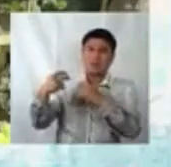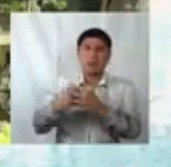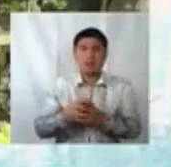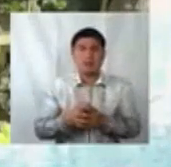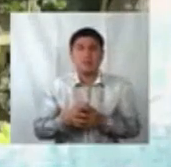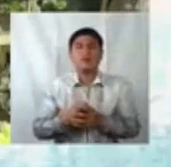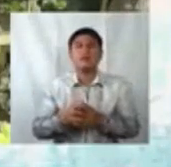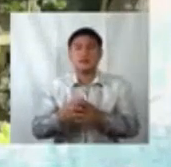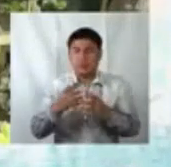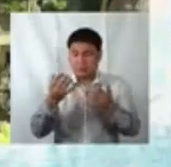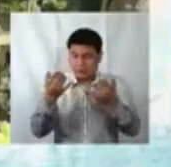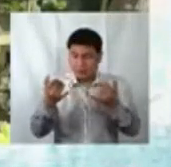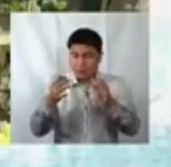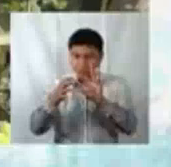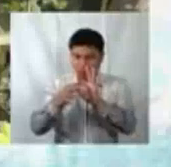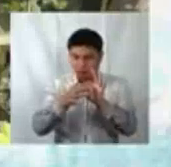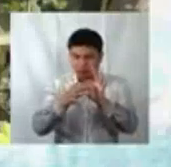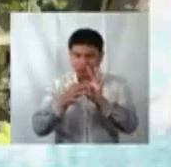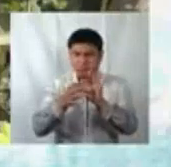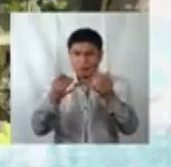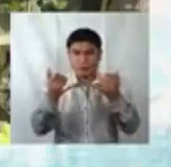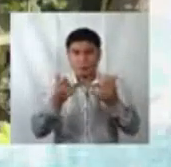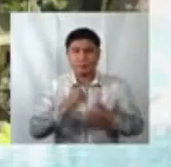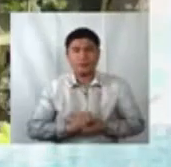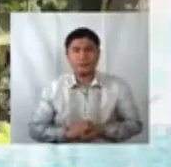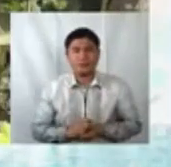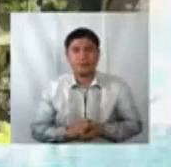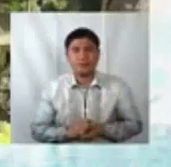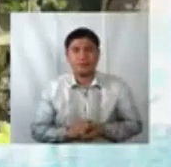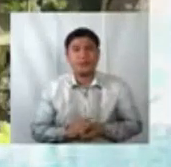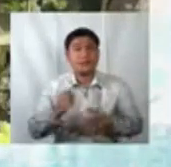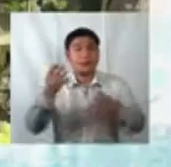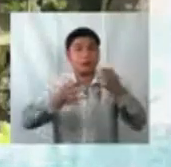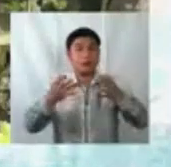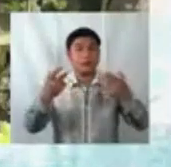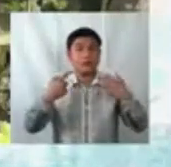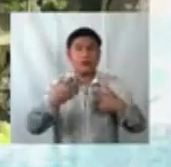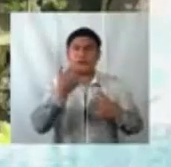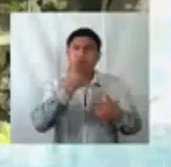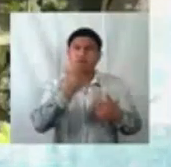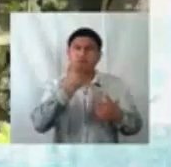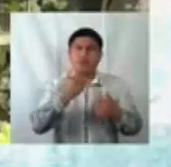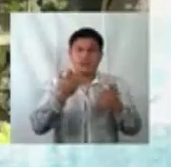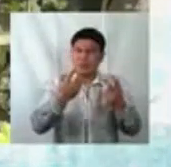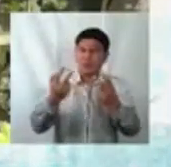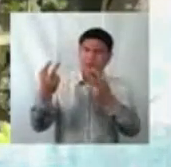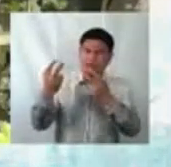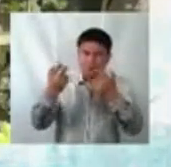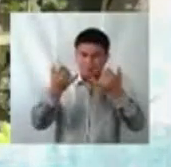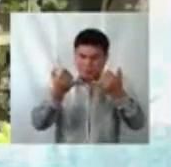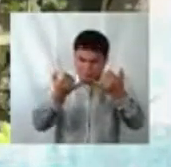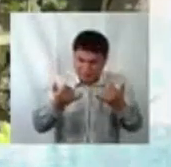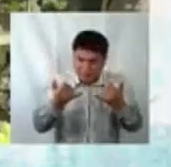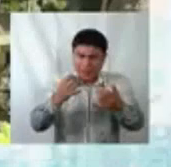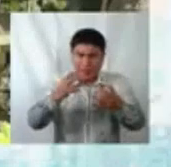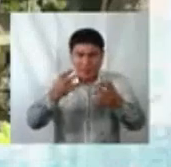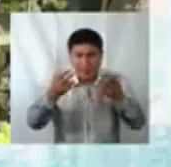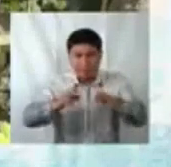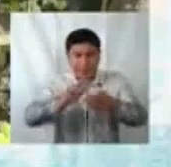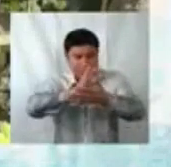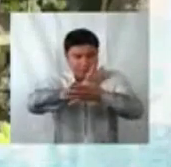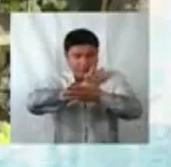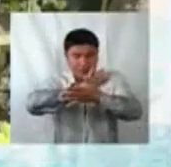muli? Diba? Kung tayo may mga maliman sa naganap nitong pandemya, tayo ba ay